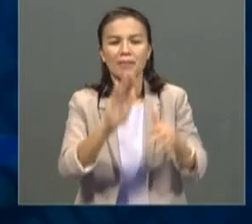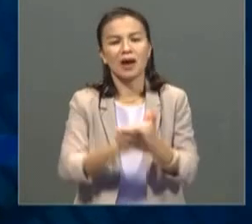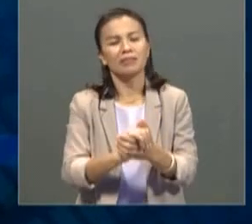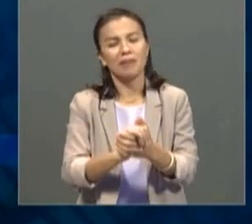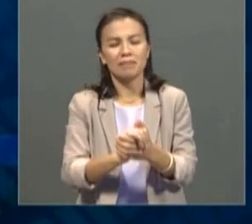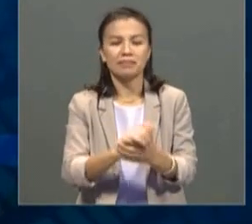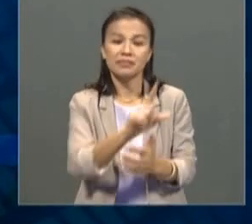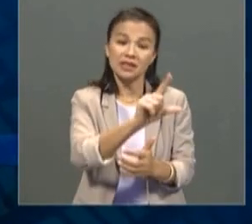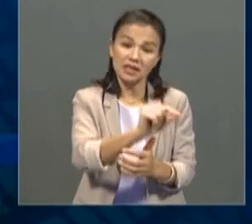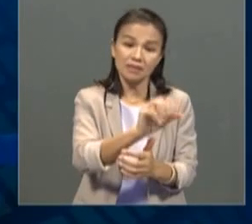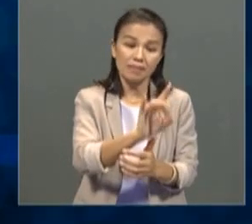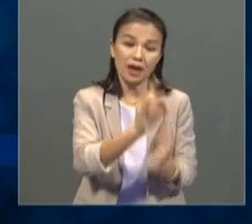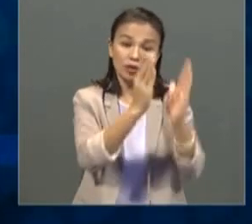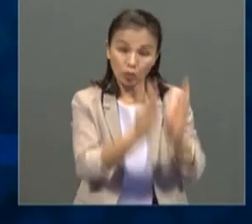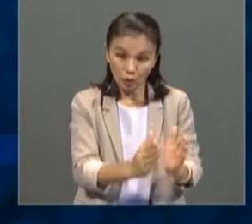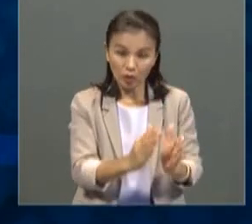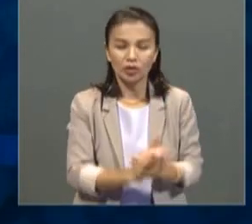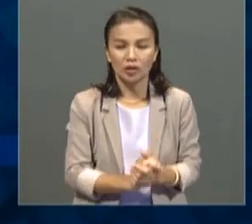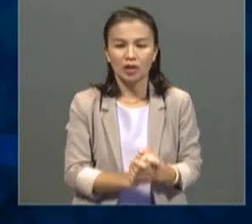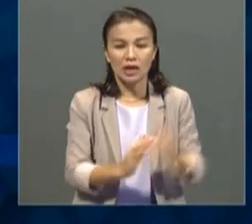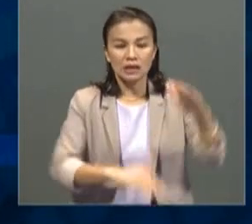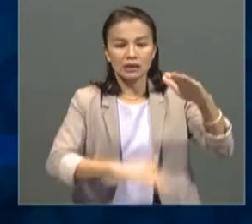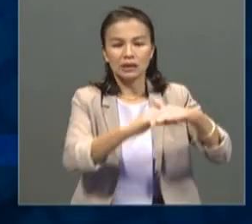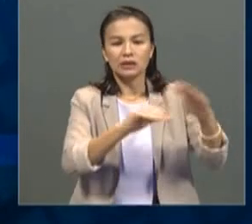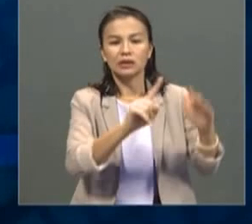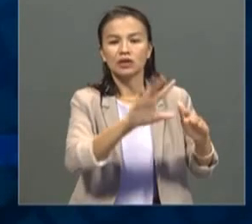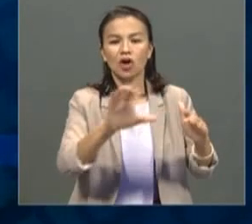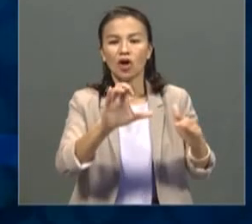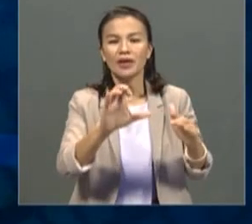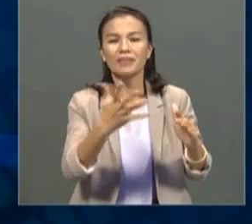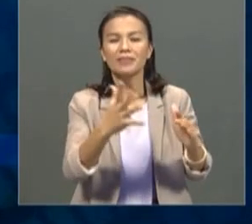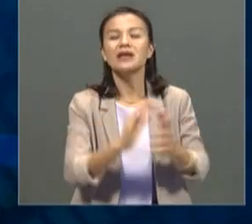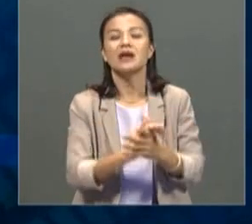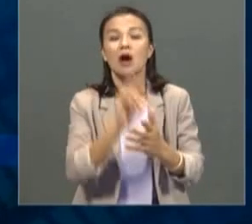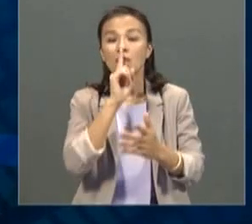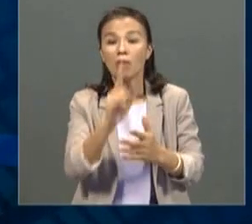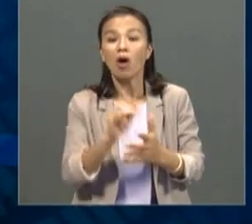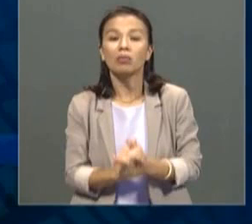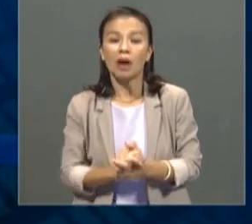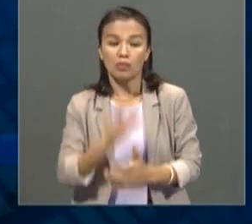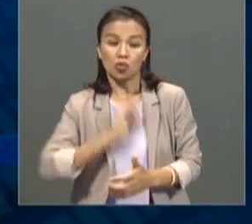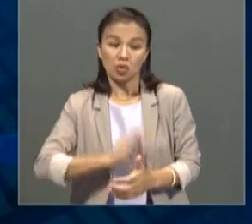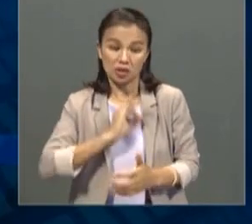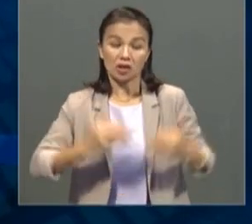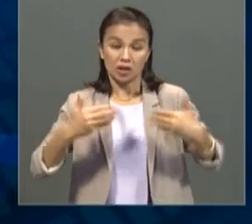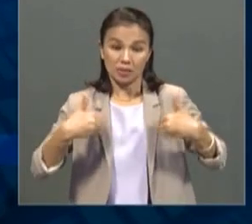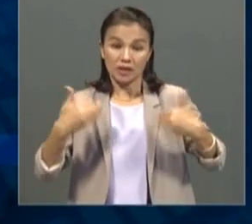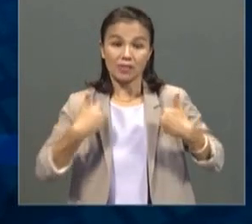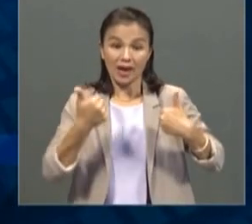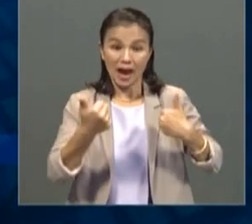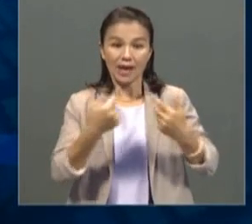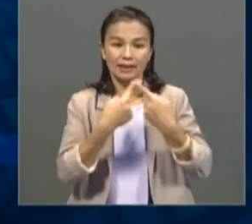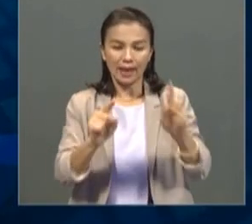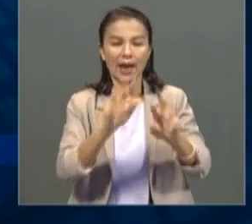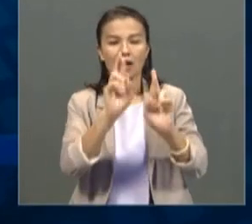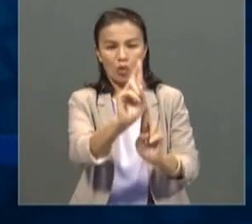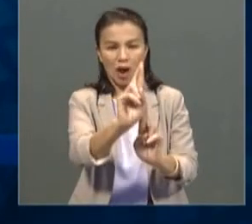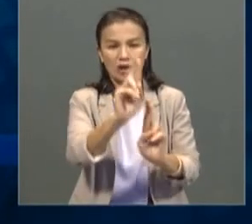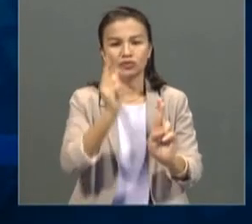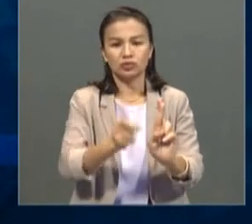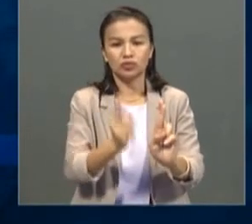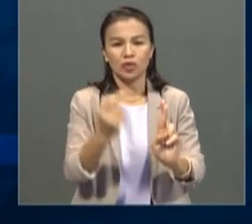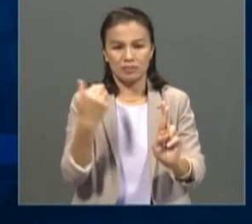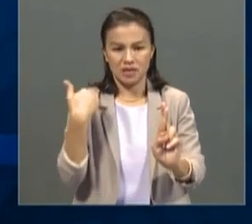second name ပဲဖြစ်ပါတယ်ဒါဘာကိုပြလဲဆိုလို့ရှိရင်ကျွန်တော်တို့အနေနဲ့စိတ်တက်တာရပါတော့နည်းနည်းလေးဟိုပေါပေါပါပါလေးဖြစ်လာတာကိုတွေ့ရမှာ